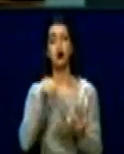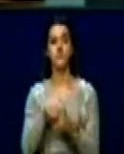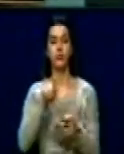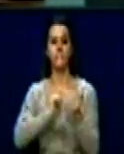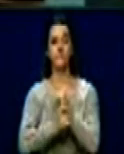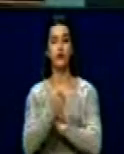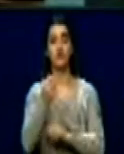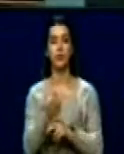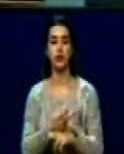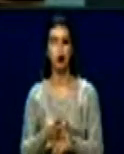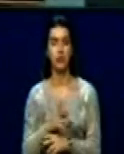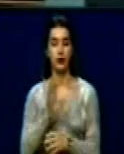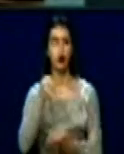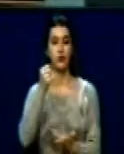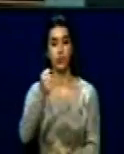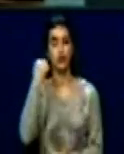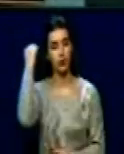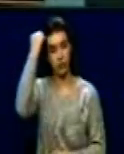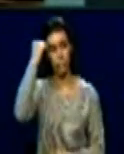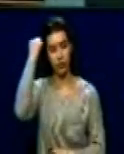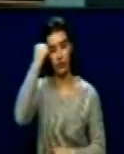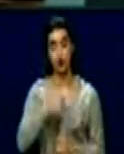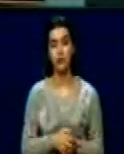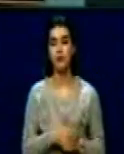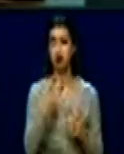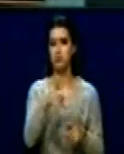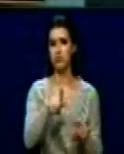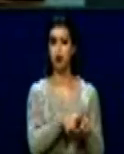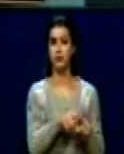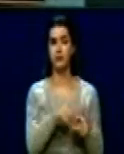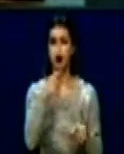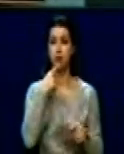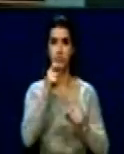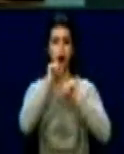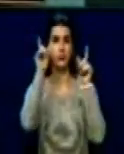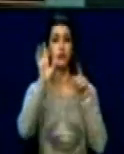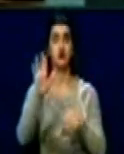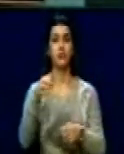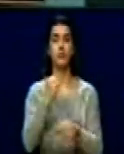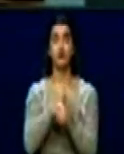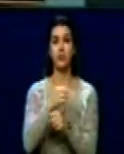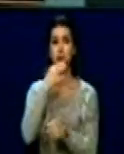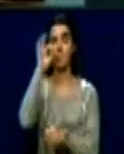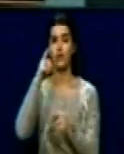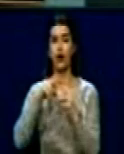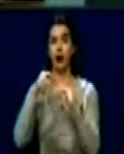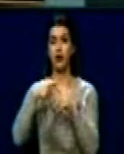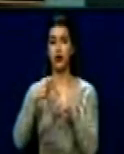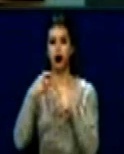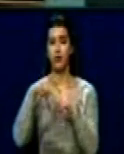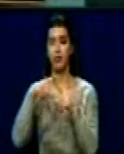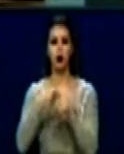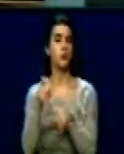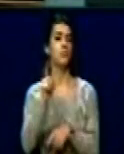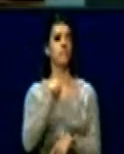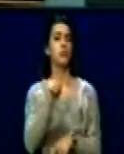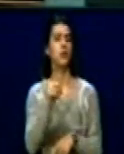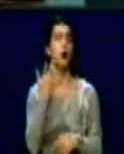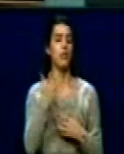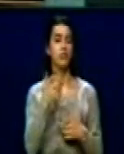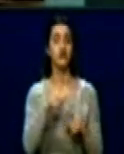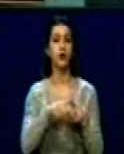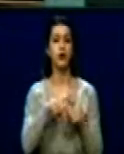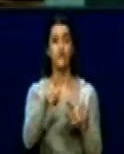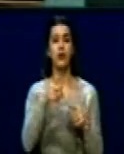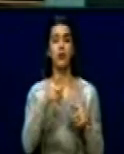para publike në buxhet në Republikës Kosovë. Pra në kësë ashtë efikasiteti OTK-s e asë rritje e zhvillimit ekonomik të, ose aktivitetit